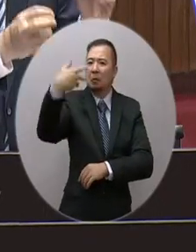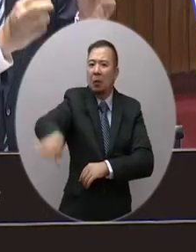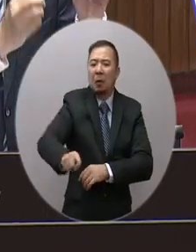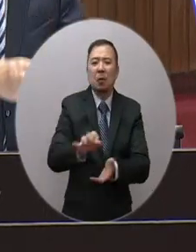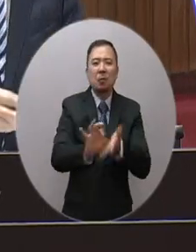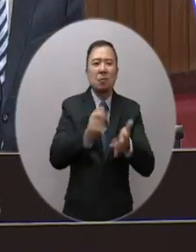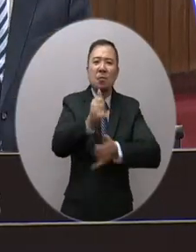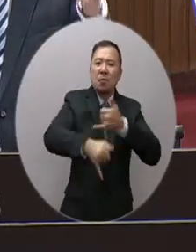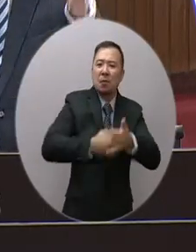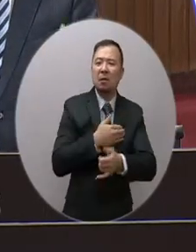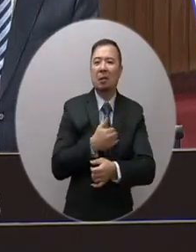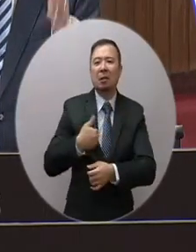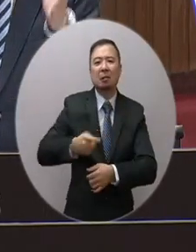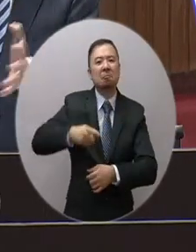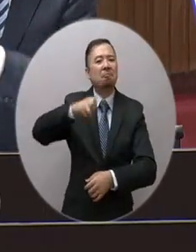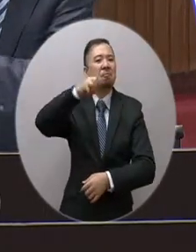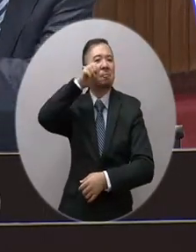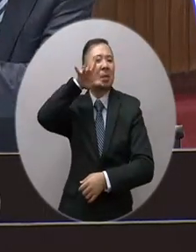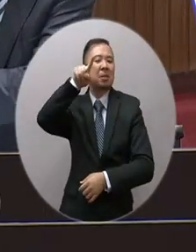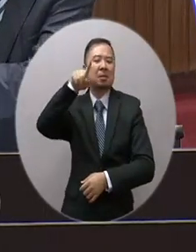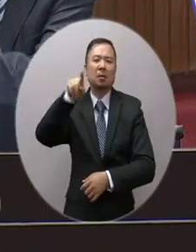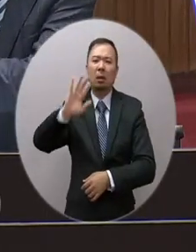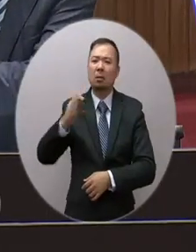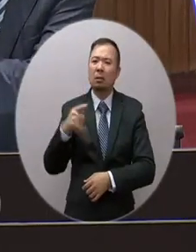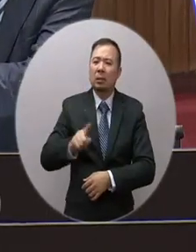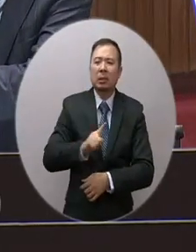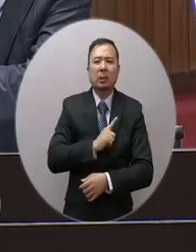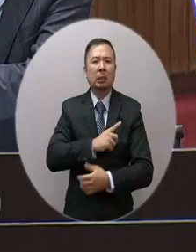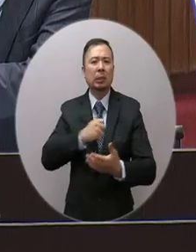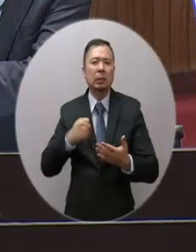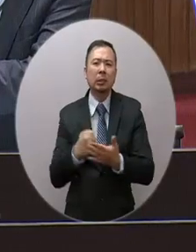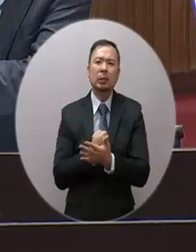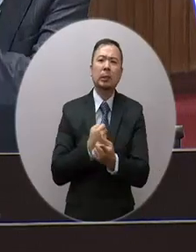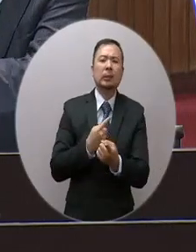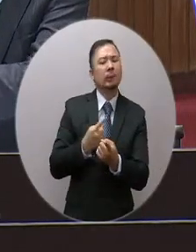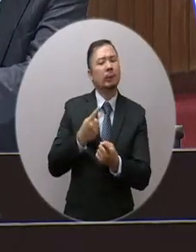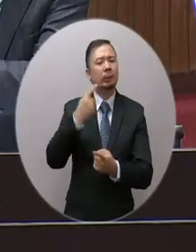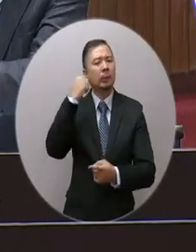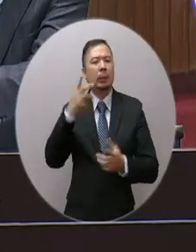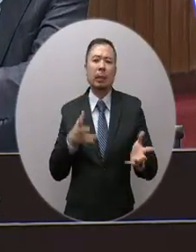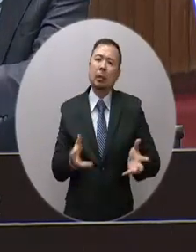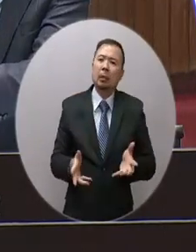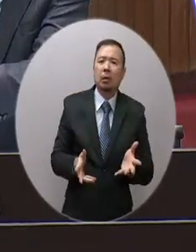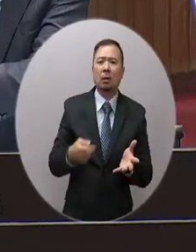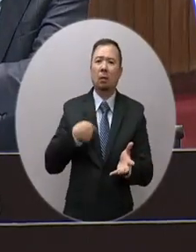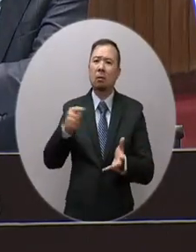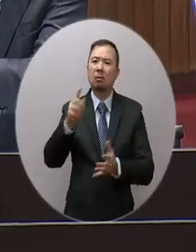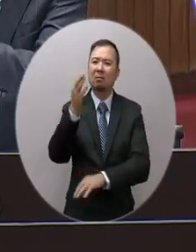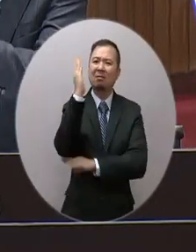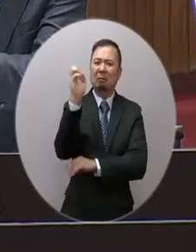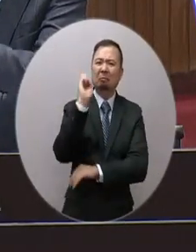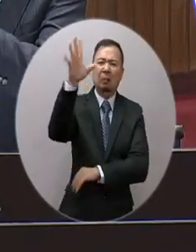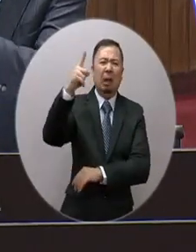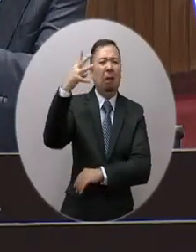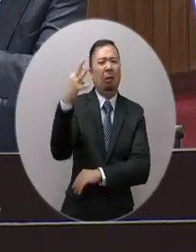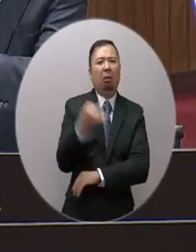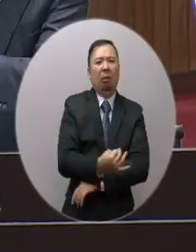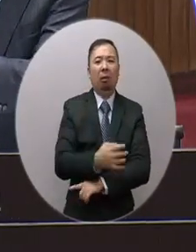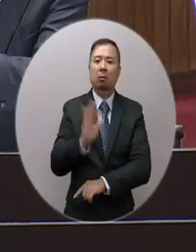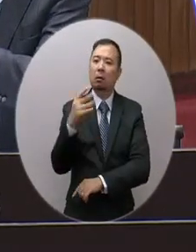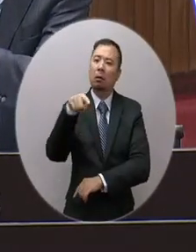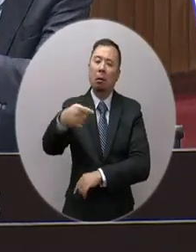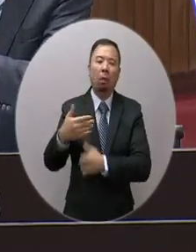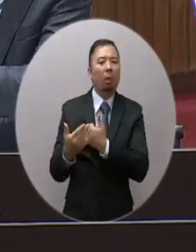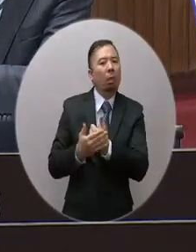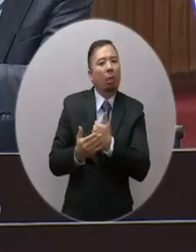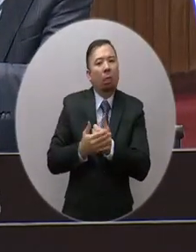白讲，他们有一点点的无奈，就是说因为他们为了这件事情反映了非常久，他们希望有一个能够让他们干净